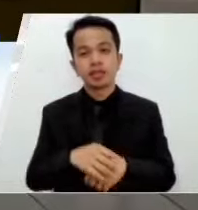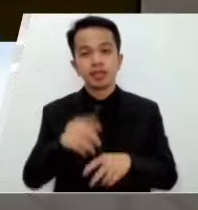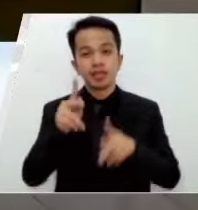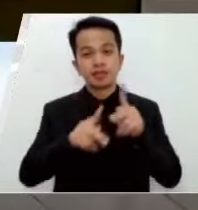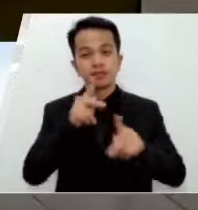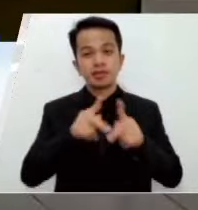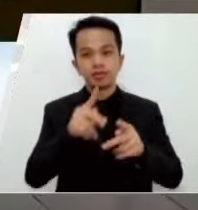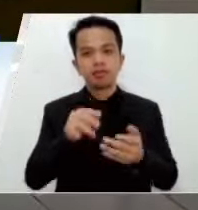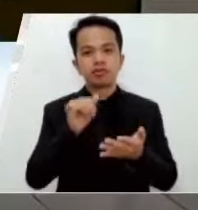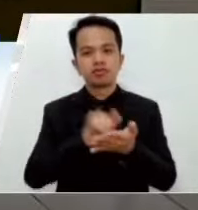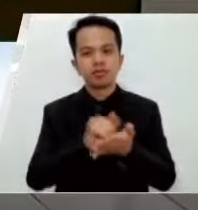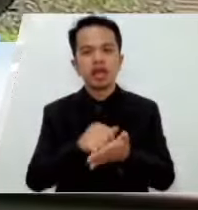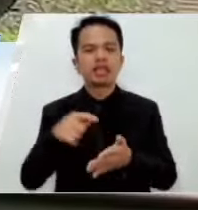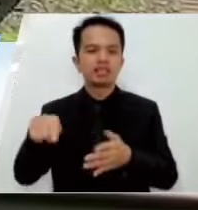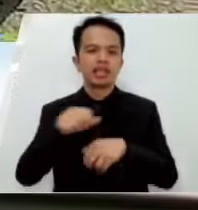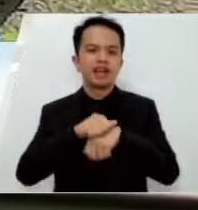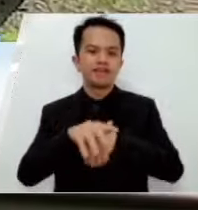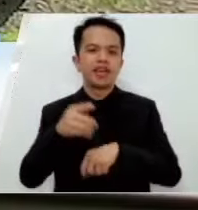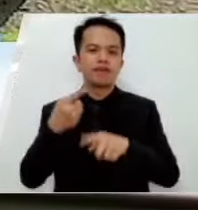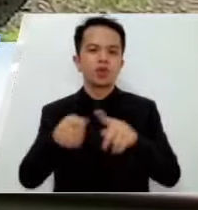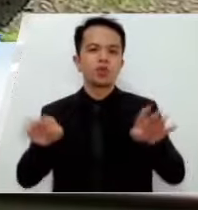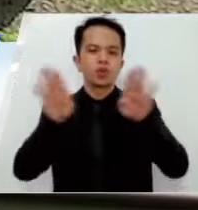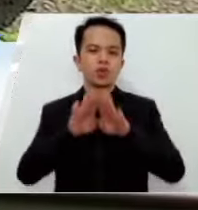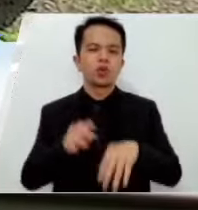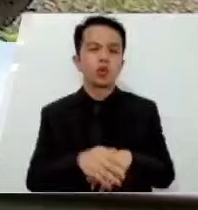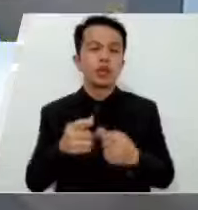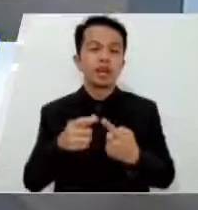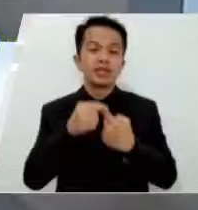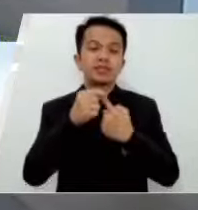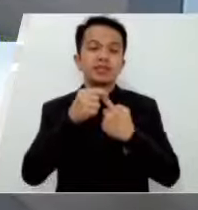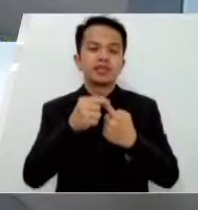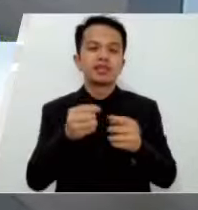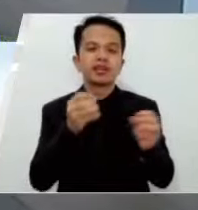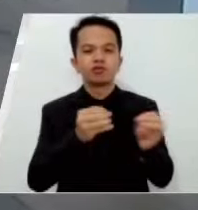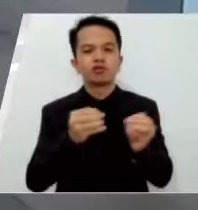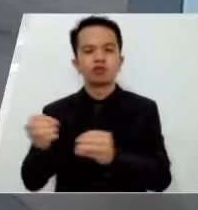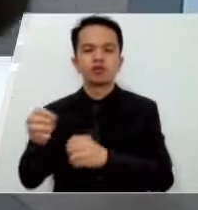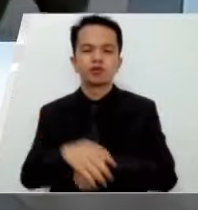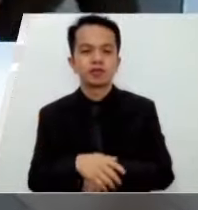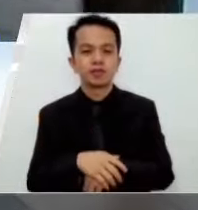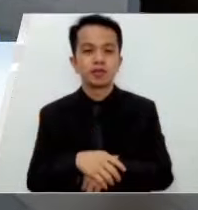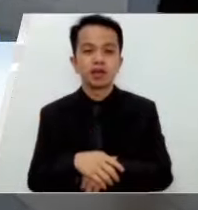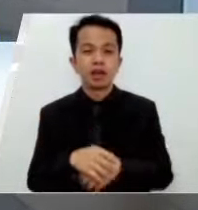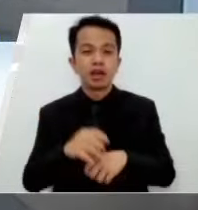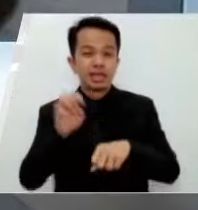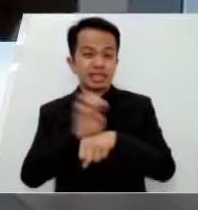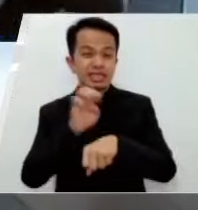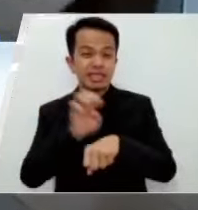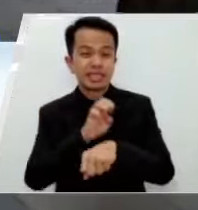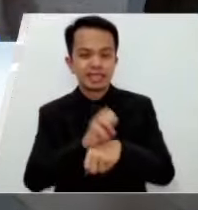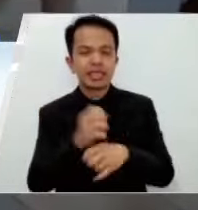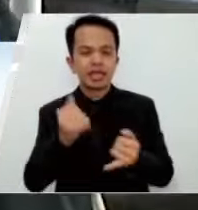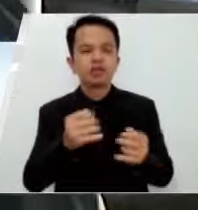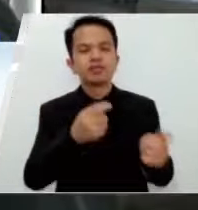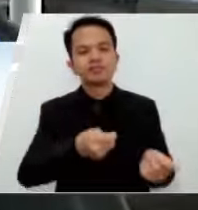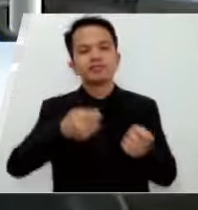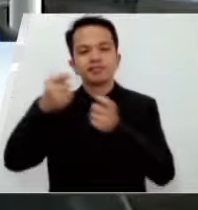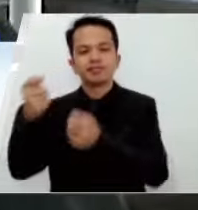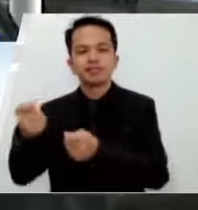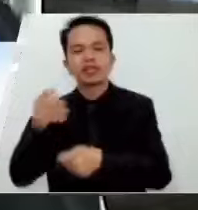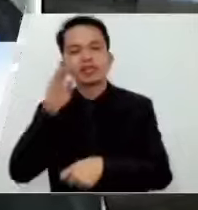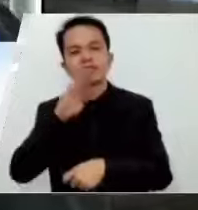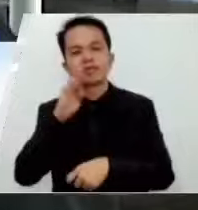na maaapektuhan ng pagsasara, lalo na ang mga nasa operations. Ang mga mawawalan ng trabaho, hinikayat na lumipat sa PNR Bicol.